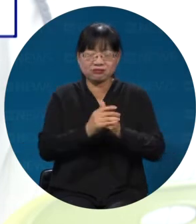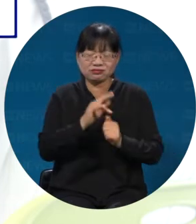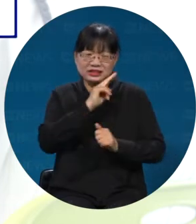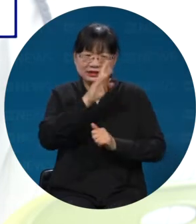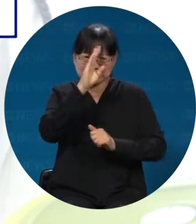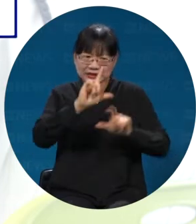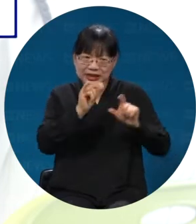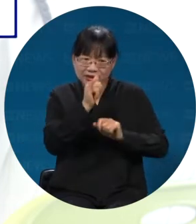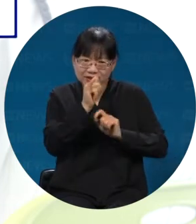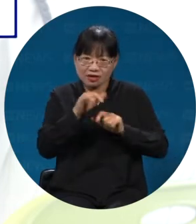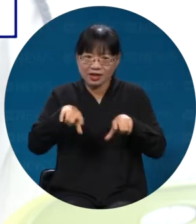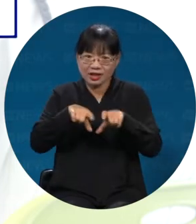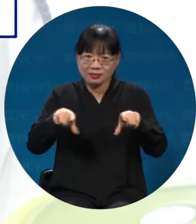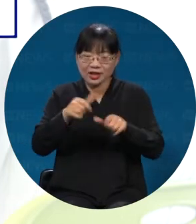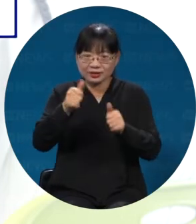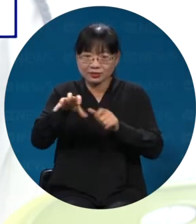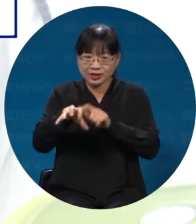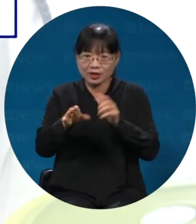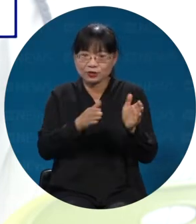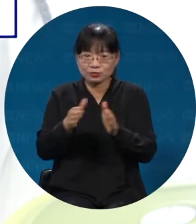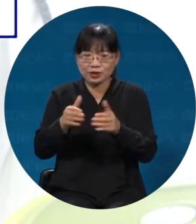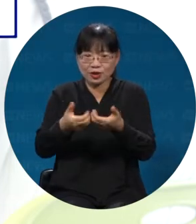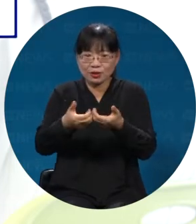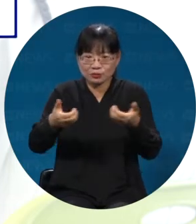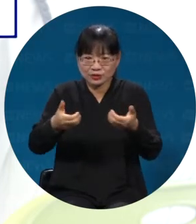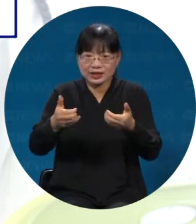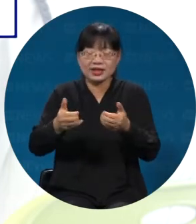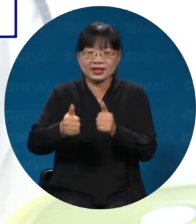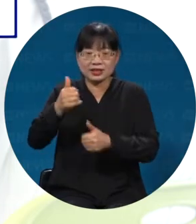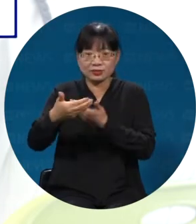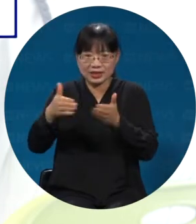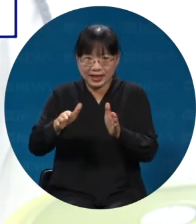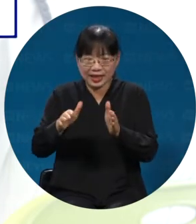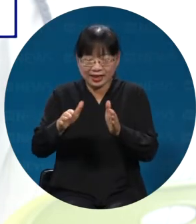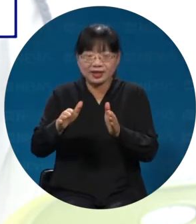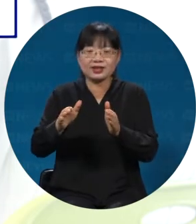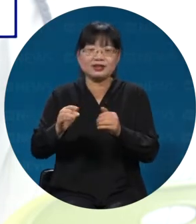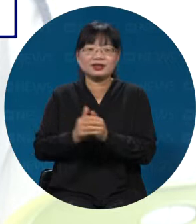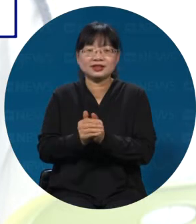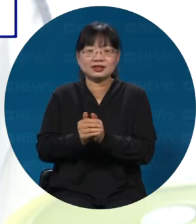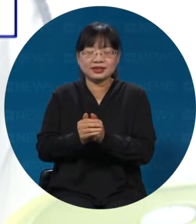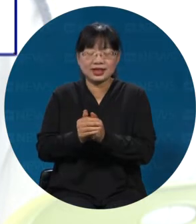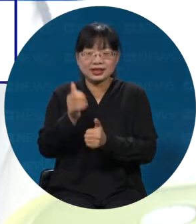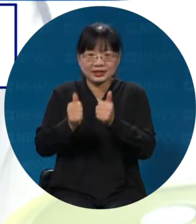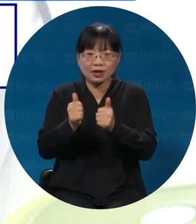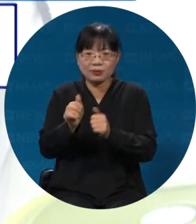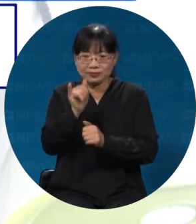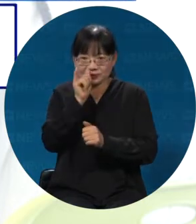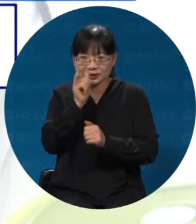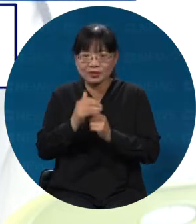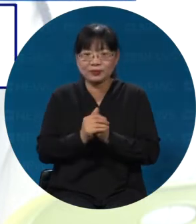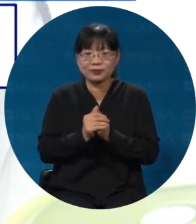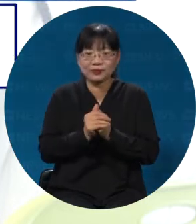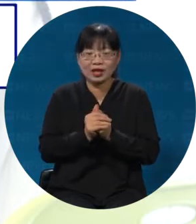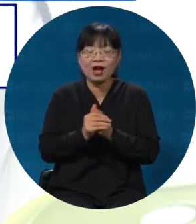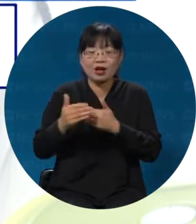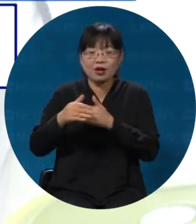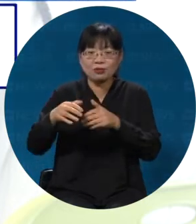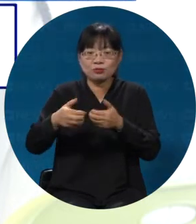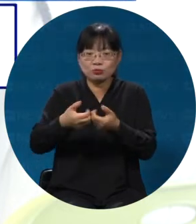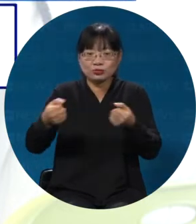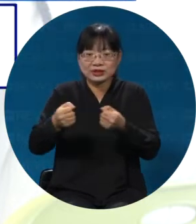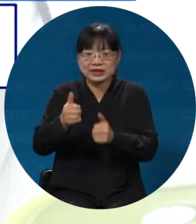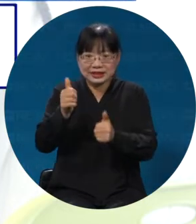있는 학생들은 일반 시험장에 마련된 분리 시험실에서 시험을 치릅니다 분리 시험실은 일반 시험장마다